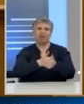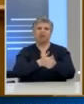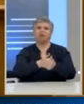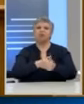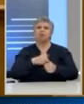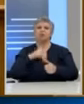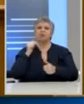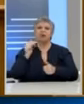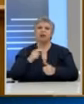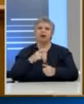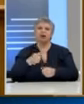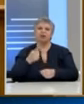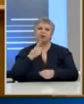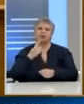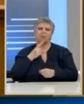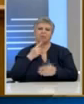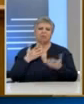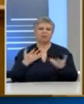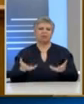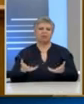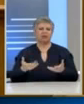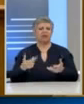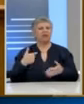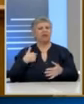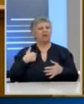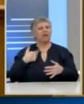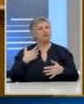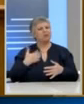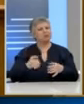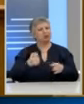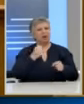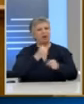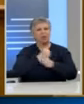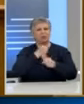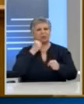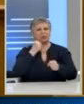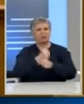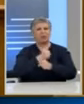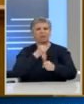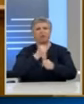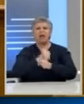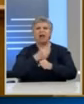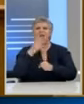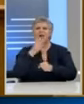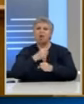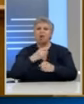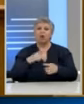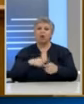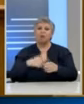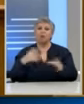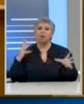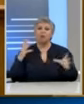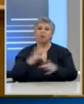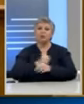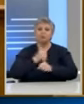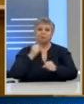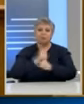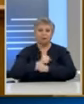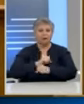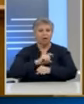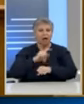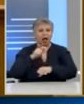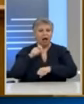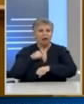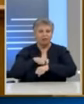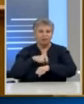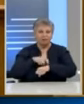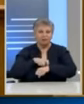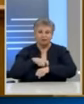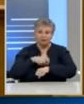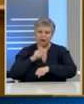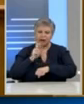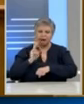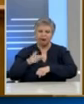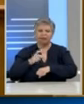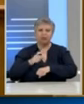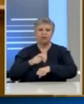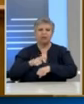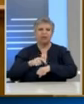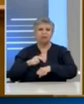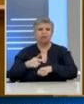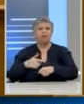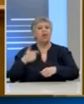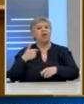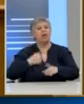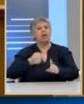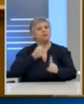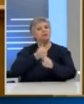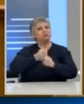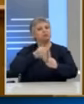story. Έχουμε πολλή δουλειά να κάνουμε για να νικήσουμε τον εφιάλτη που βιώνουμε. Και αυτή τη μάχη θα τη δίνουμε καθημερινά. Και